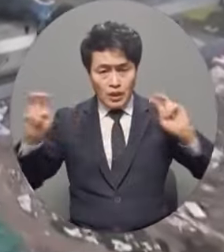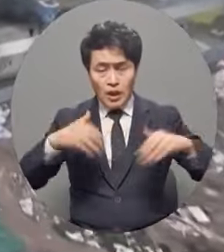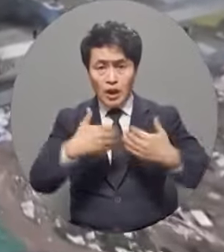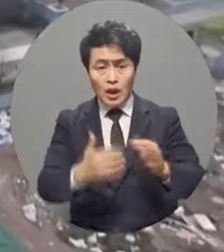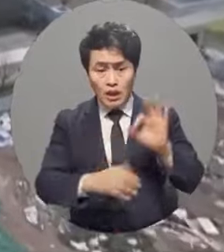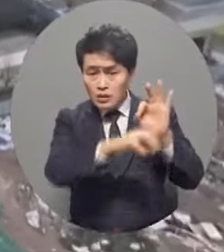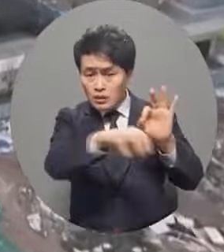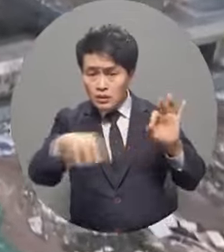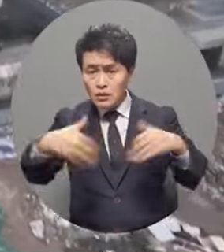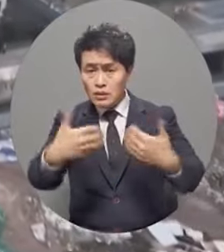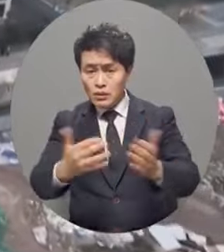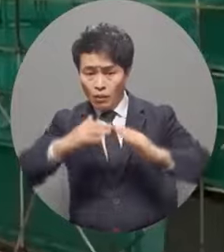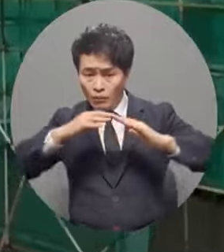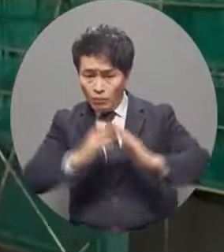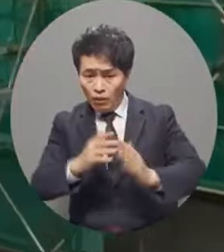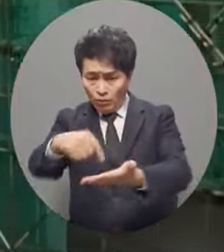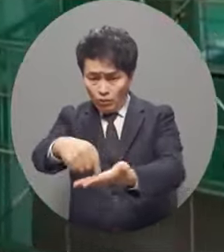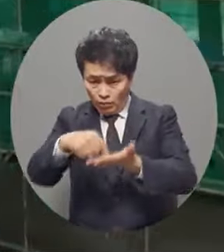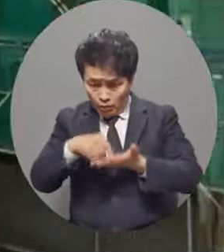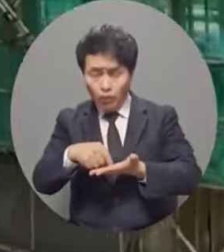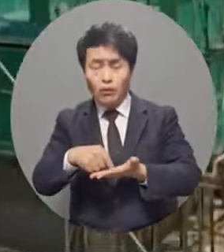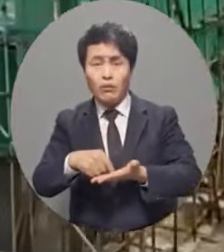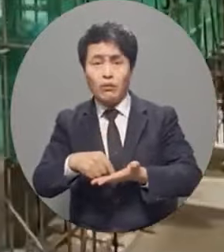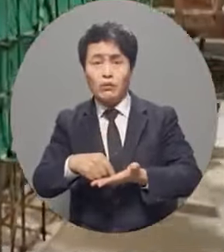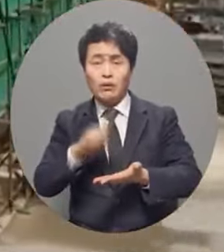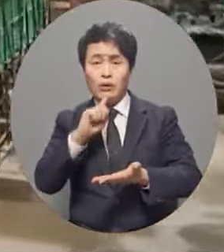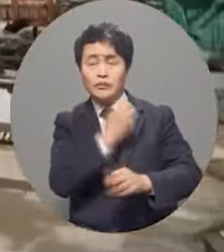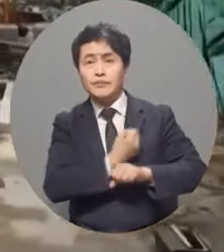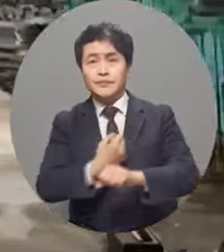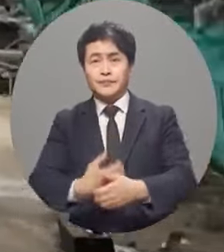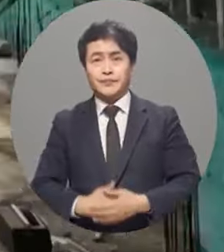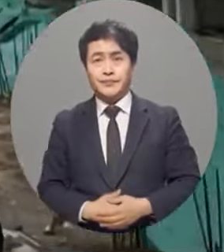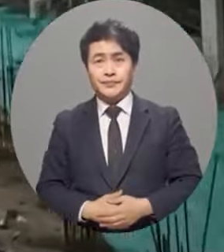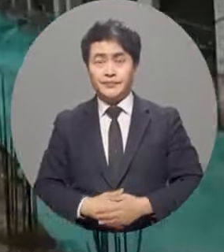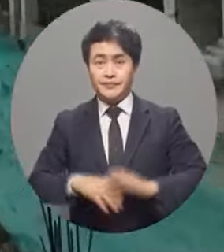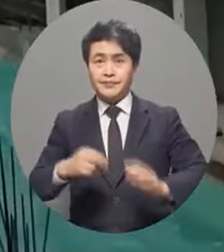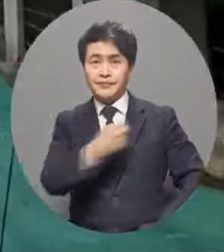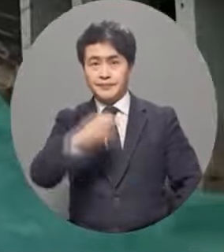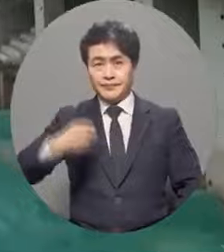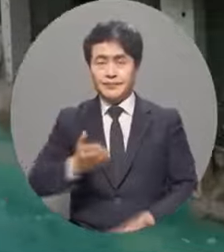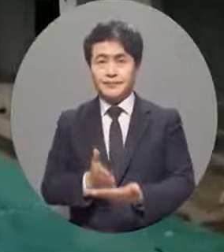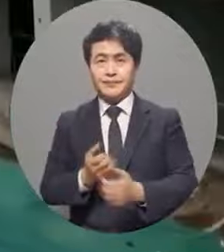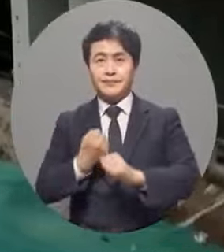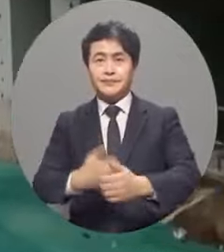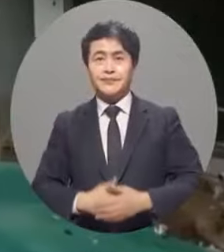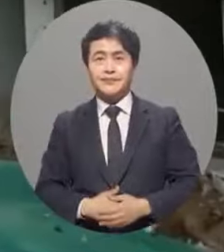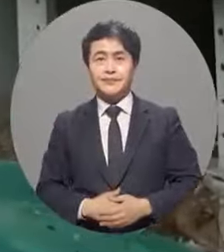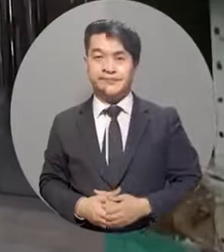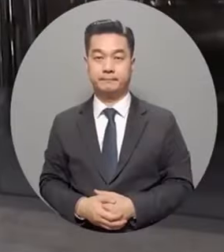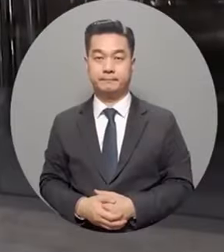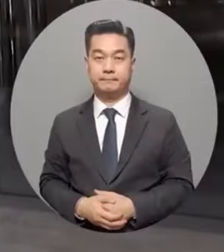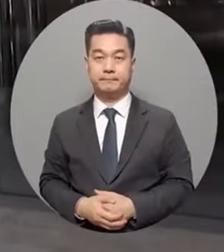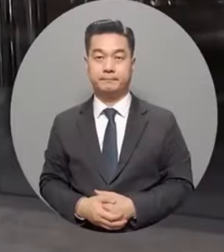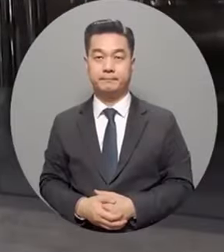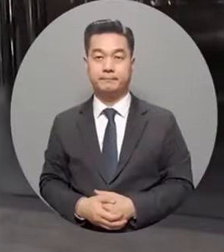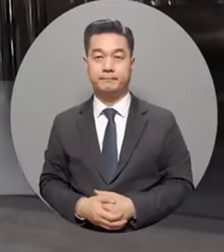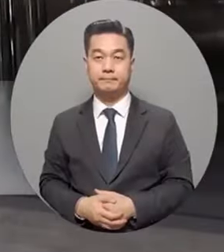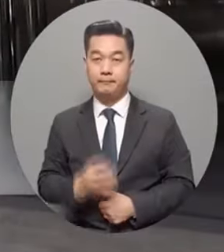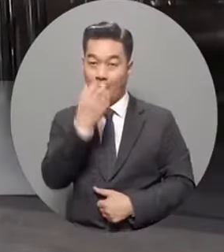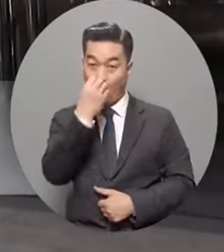곳에 대한 청산 청구가 접수된 것으로 알려졌습니다. 베이징에서 MBC 뉴스 이혜인입니다.